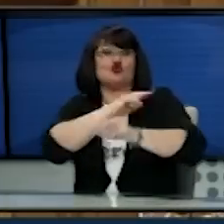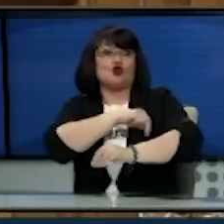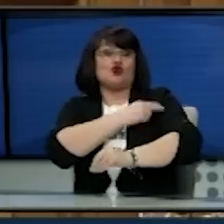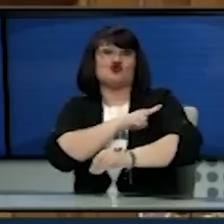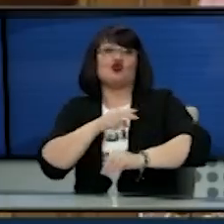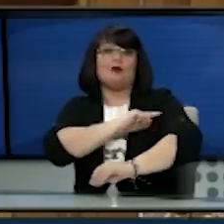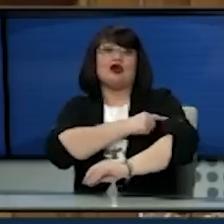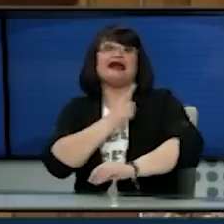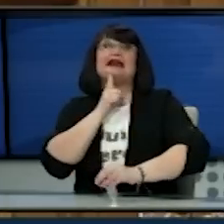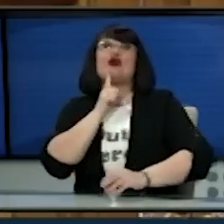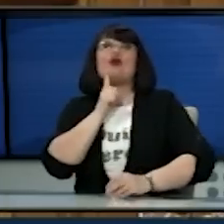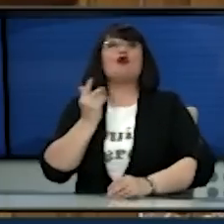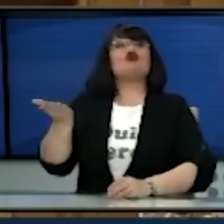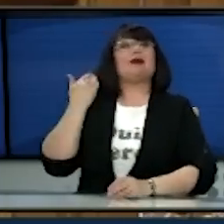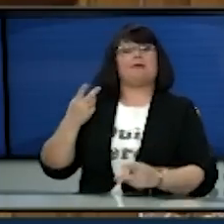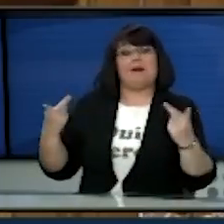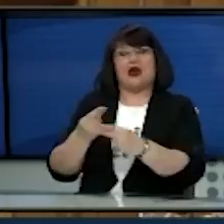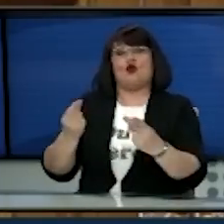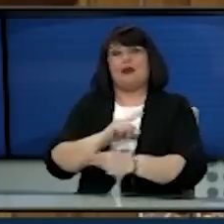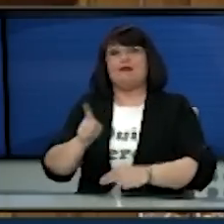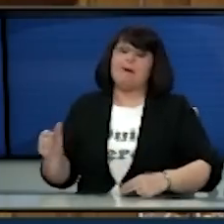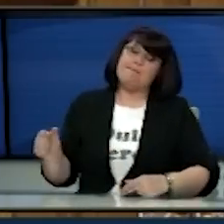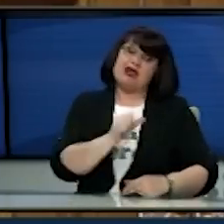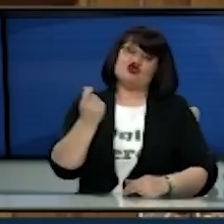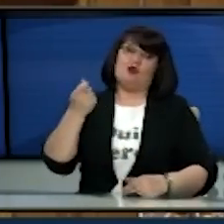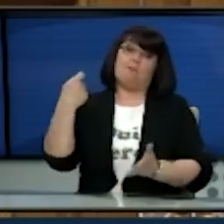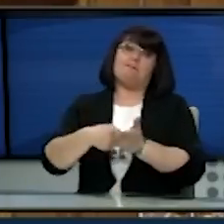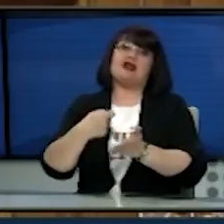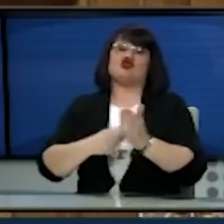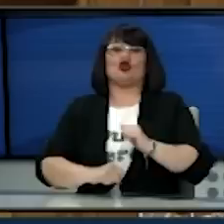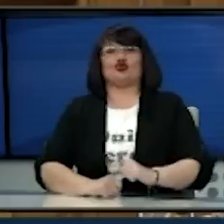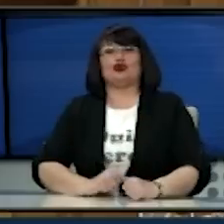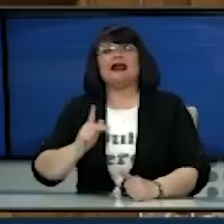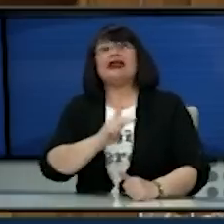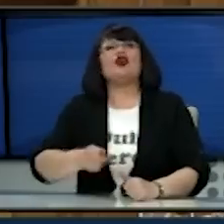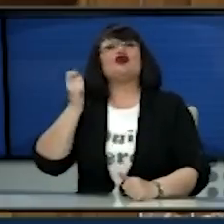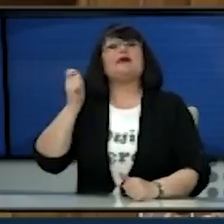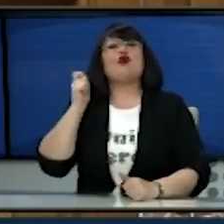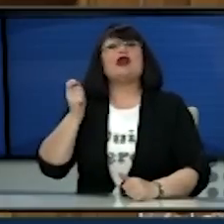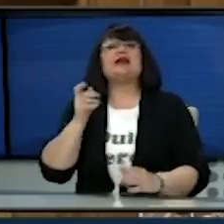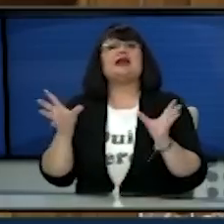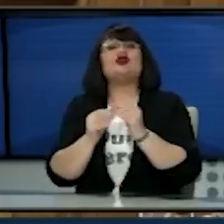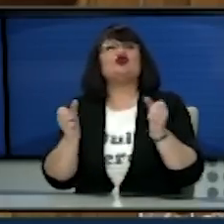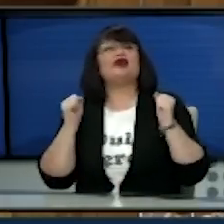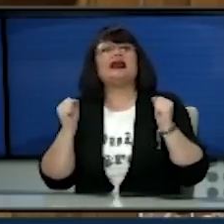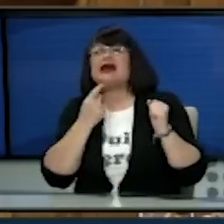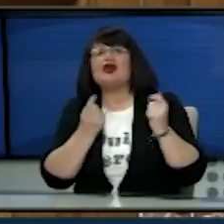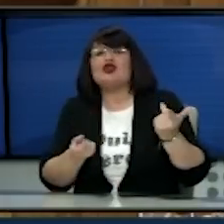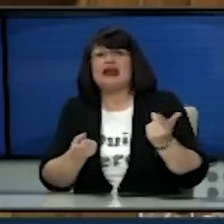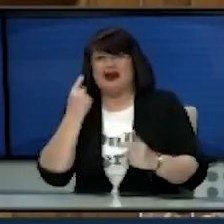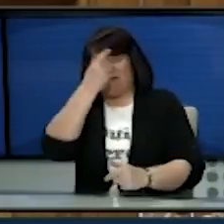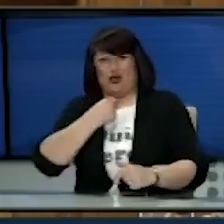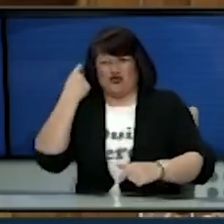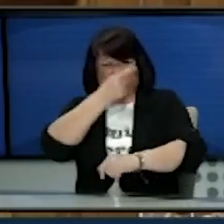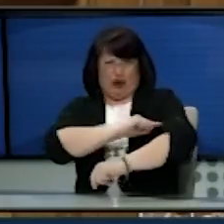στα επίπεδα πριν τις περικοπές. Τι ονομάζεται δηλαδή κοινωνική πολιτική στην υγεία? Τον προσωπικό